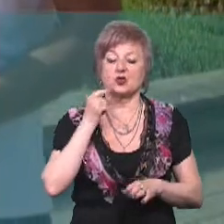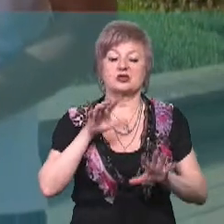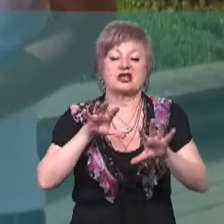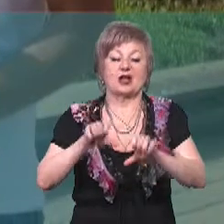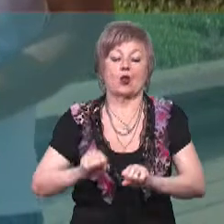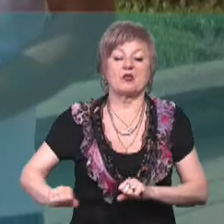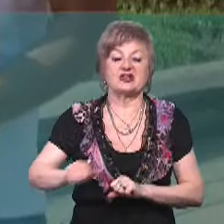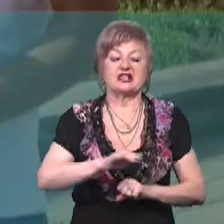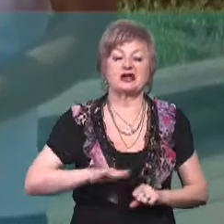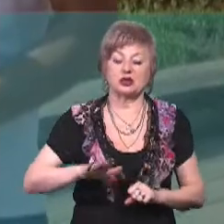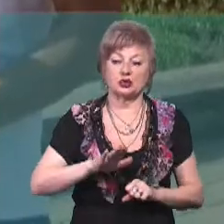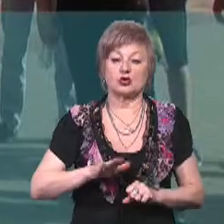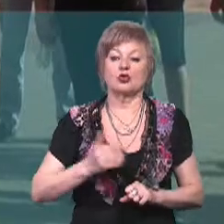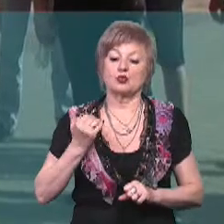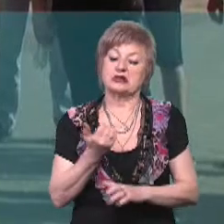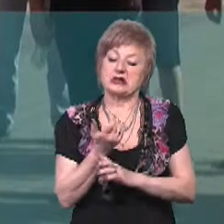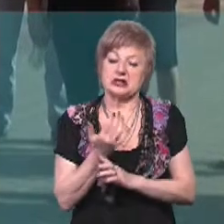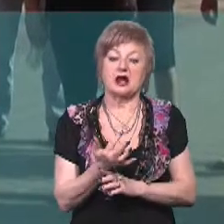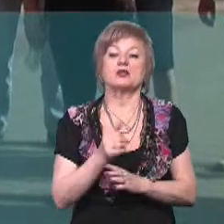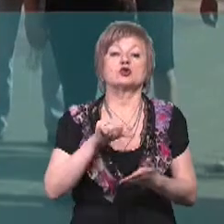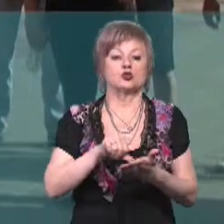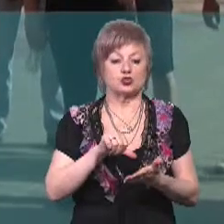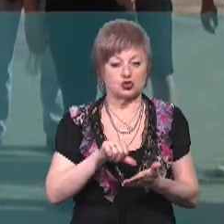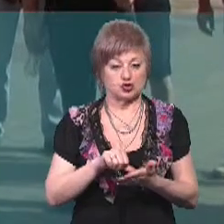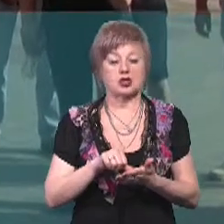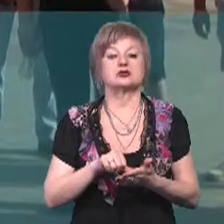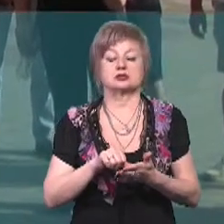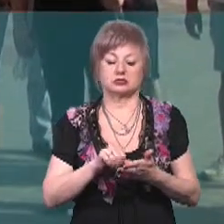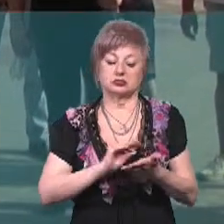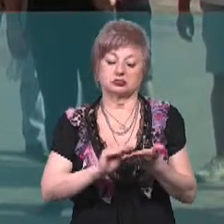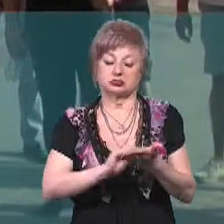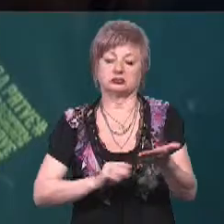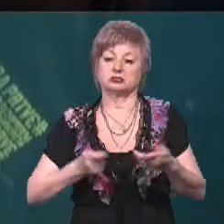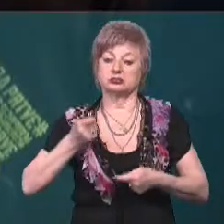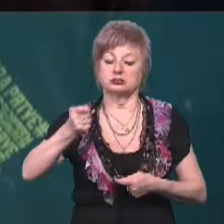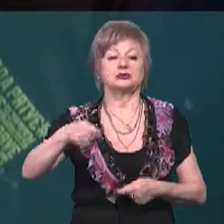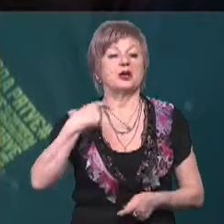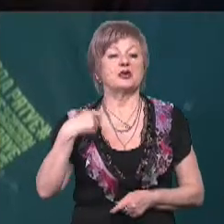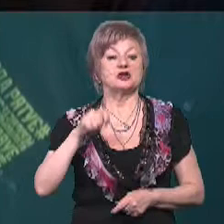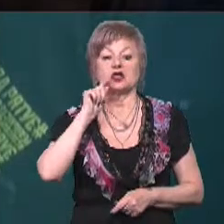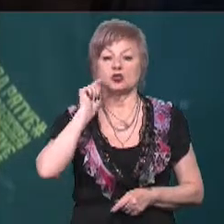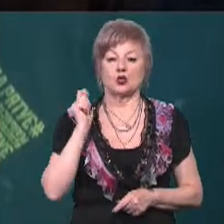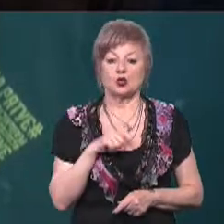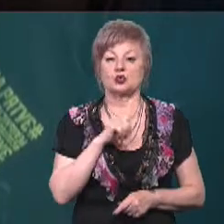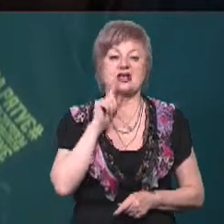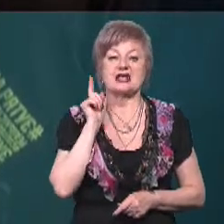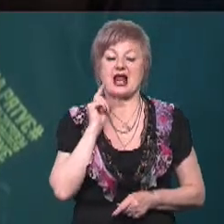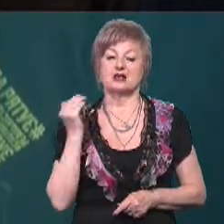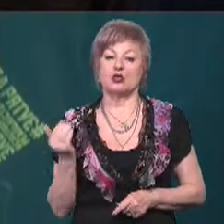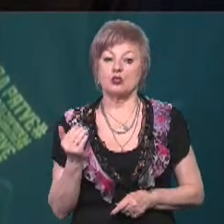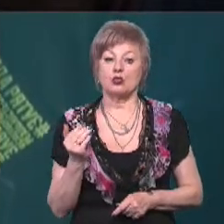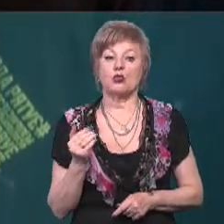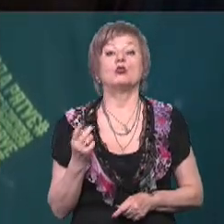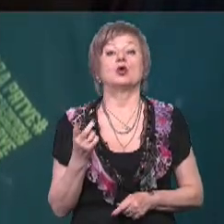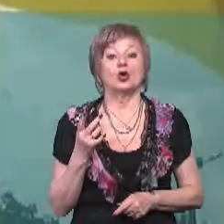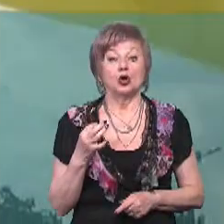окупованих територіях. Свої вимоги учасники акції виклали у зверненні, яке передали президенту України Володимиру Зеленському.